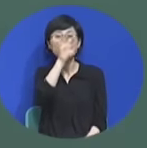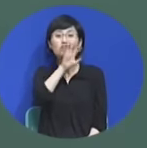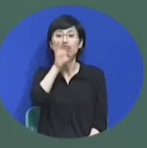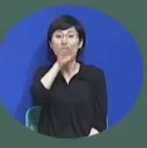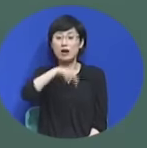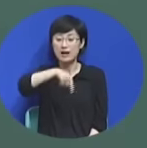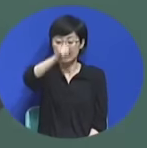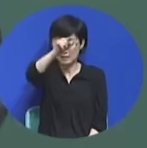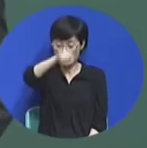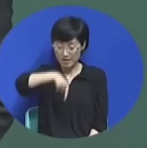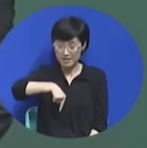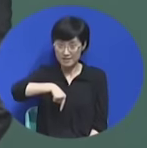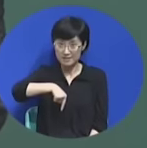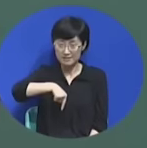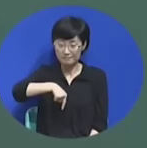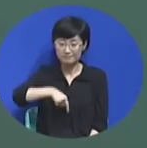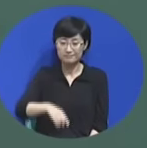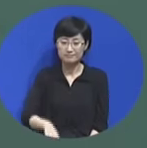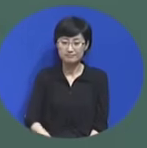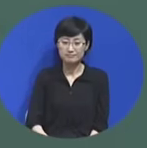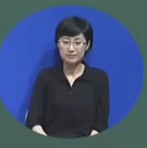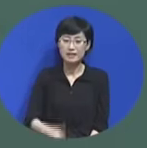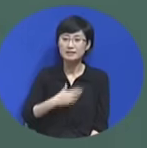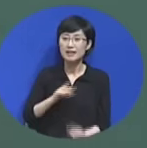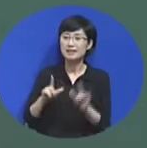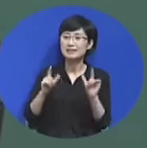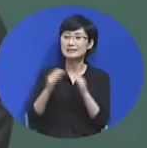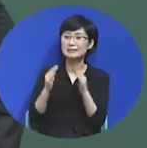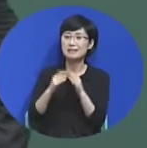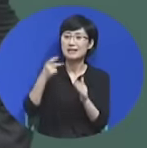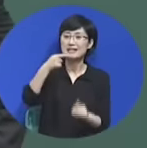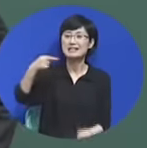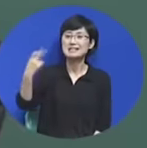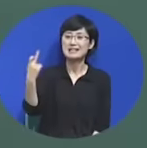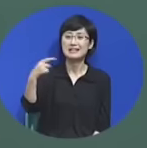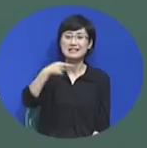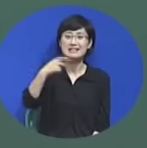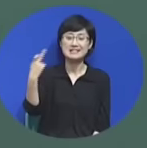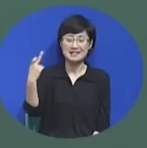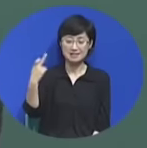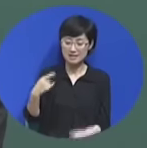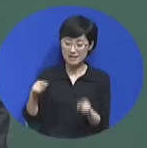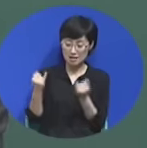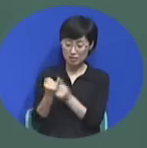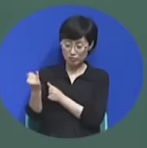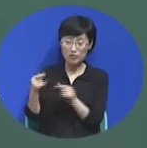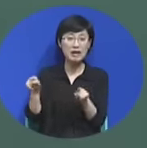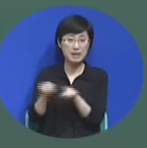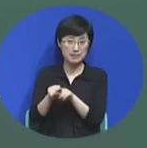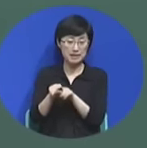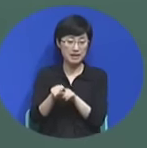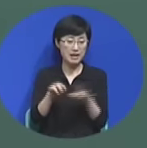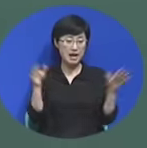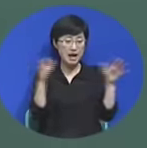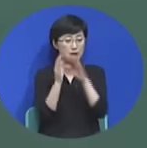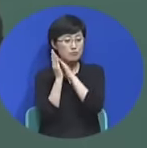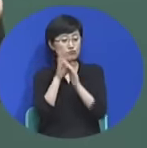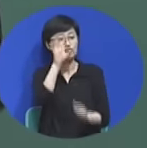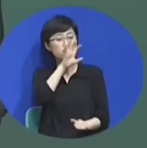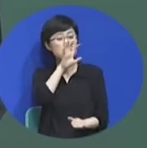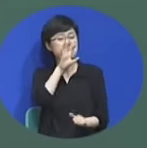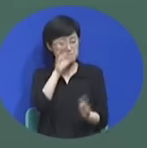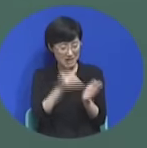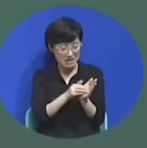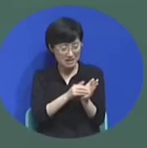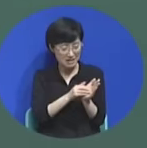第一次去了参加合宿训练. 제가 일산으로 삽니다. 我在日三. 예, 우리 지사람하고 같이 선보자고 합숙 갔다 하다가 버스 타고 일산을 딱